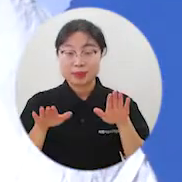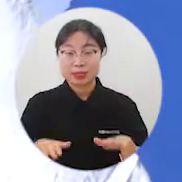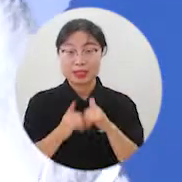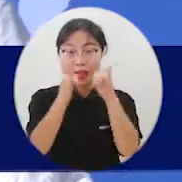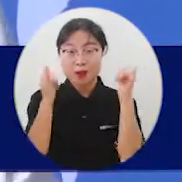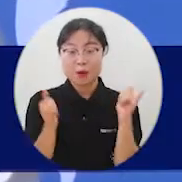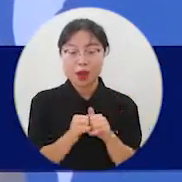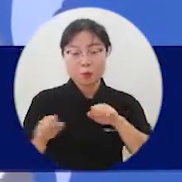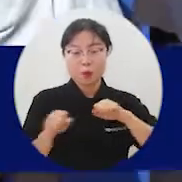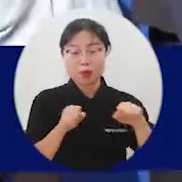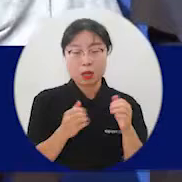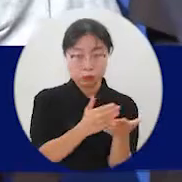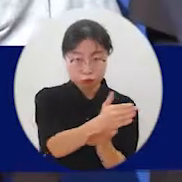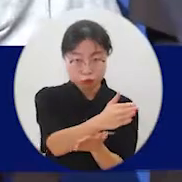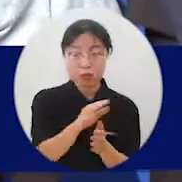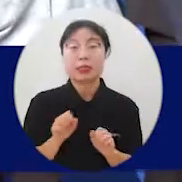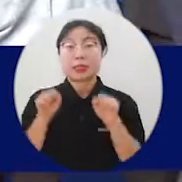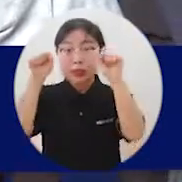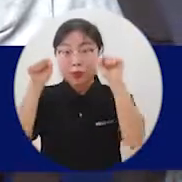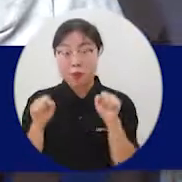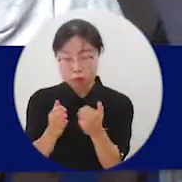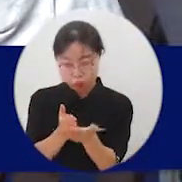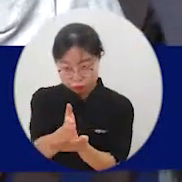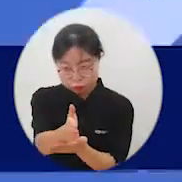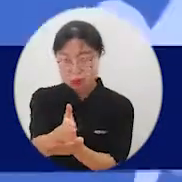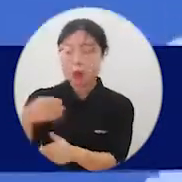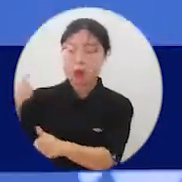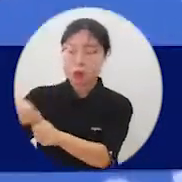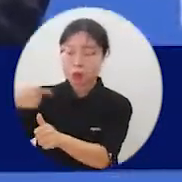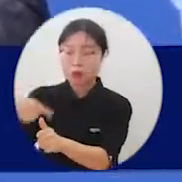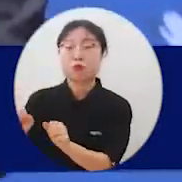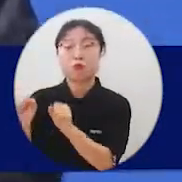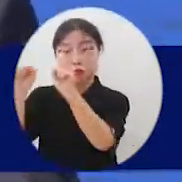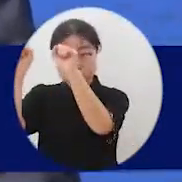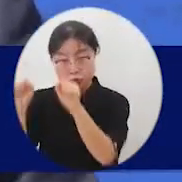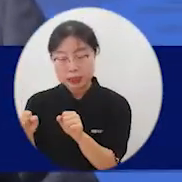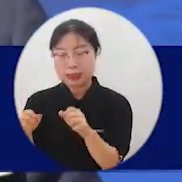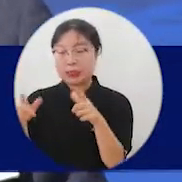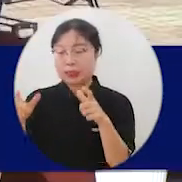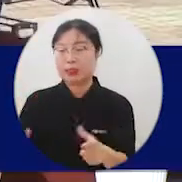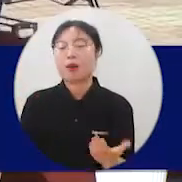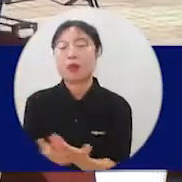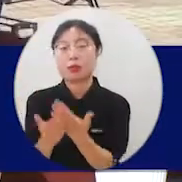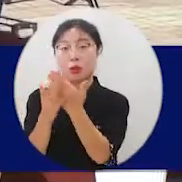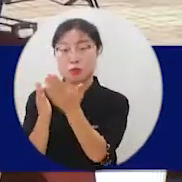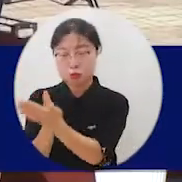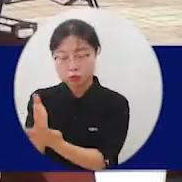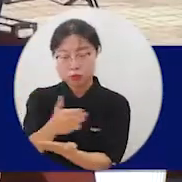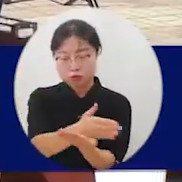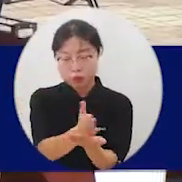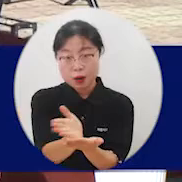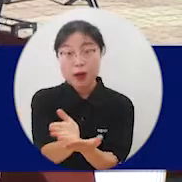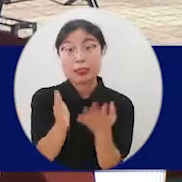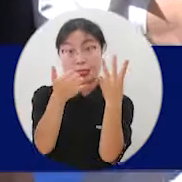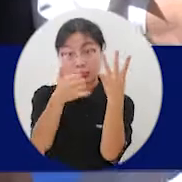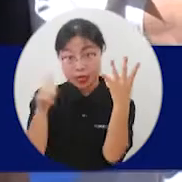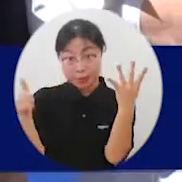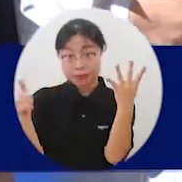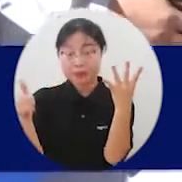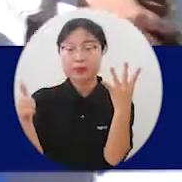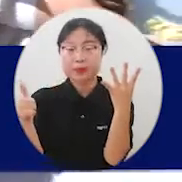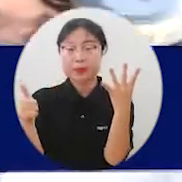이날 사회봉사 부문과 체육 부문, 교육 보건 환경 부문, 지역 발전 부문 등 각 부문별